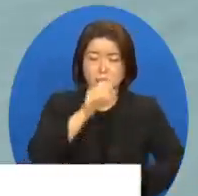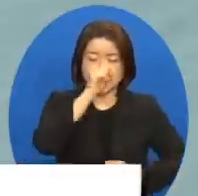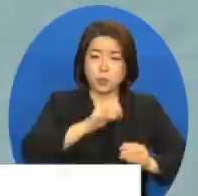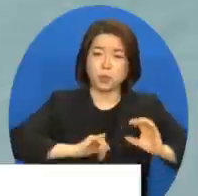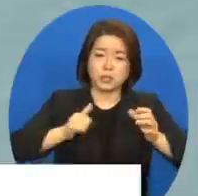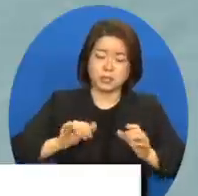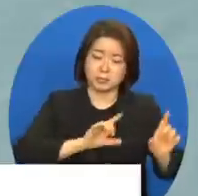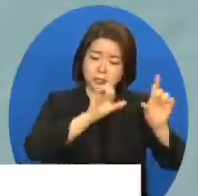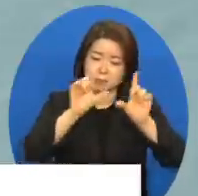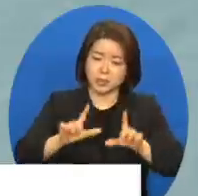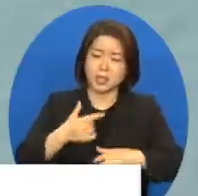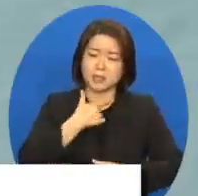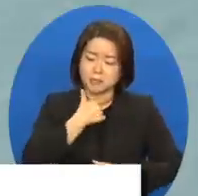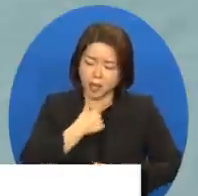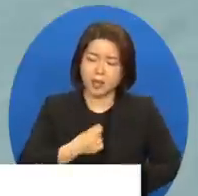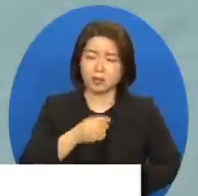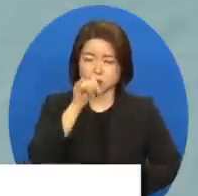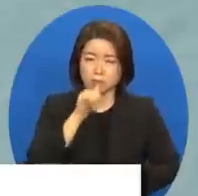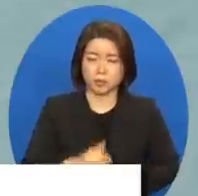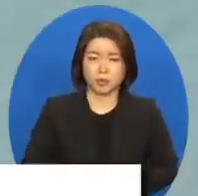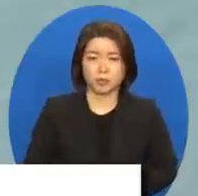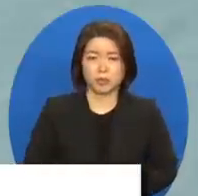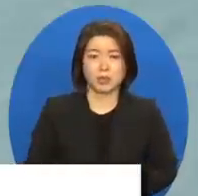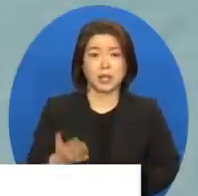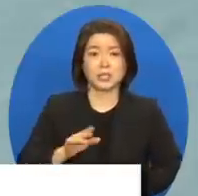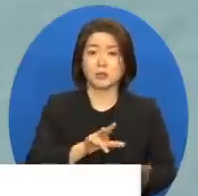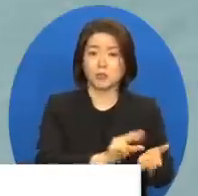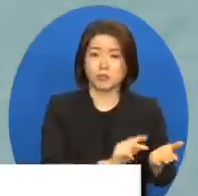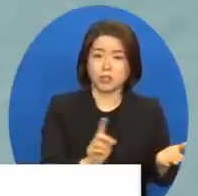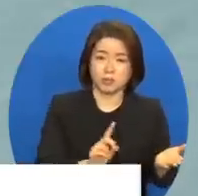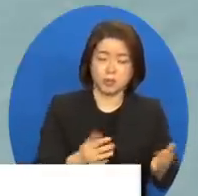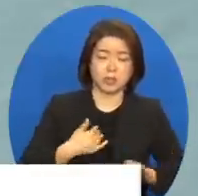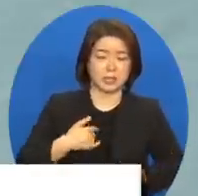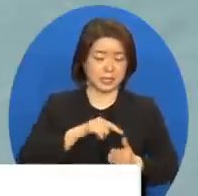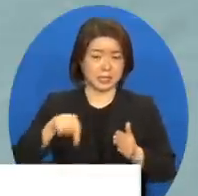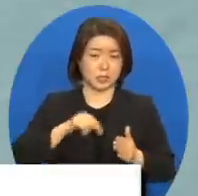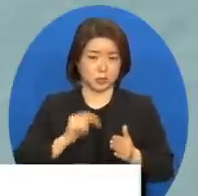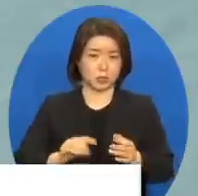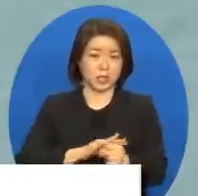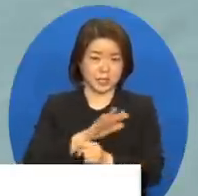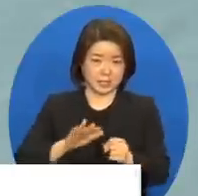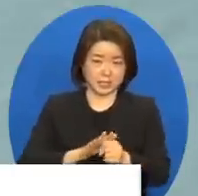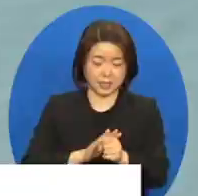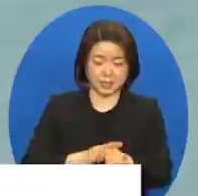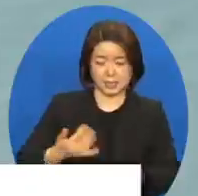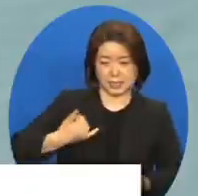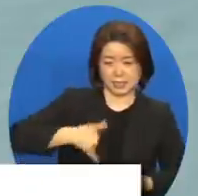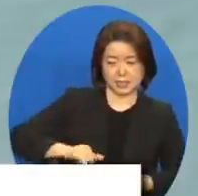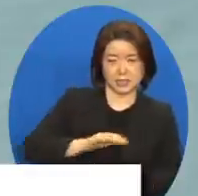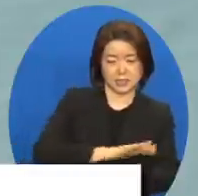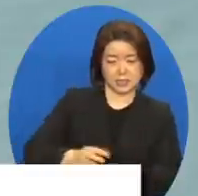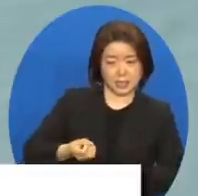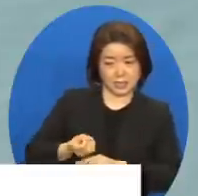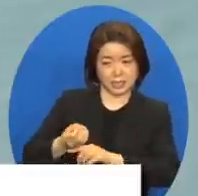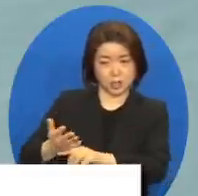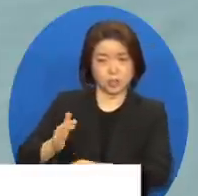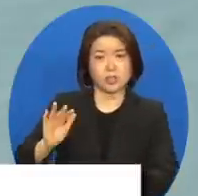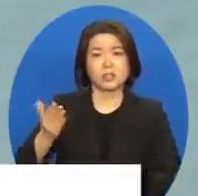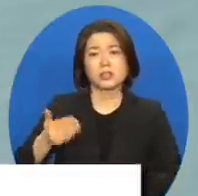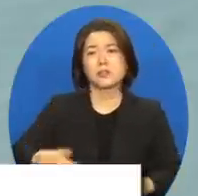마음 간절하죠. 문제는 우리 속에 있는 이 사랑이 자녀들에게 제대로 전달이 돼야